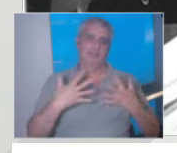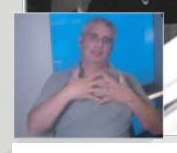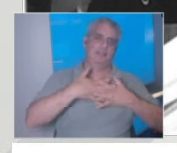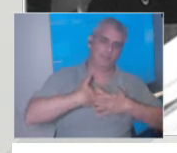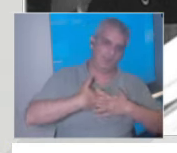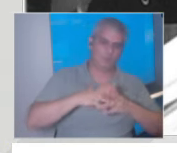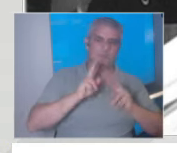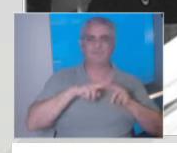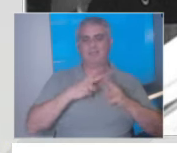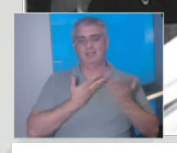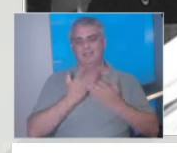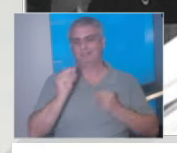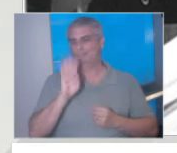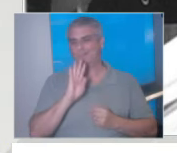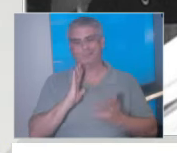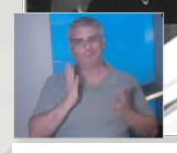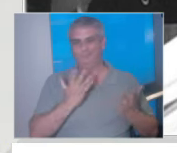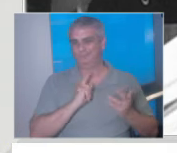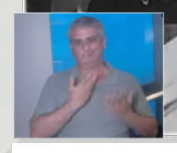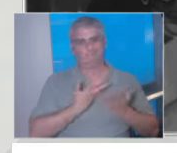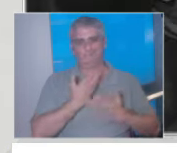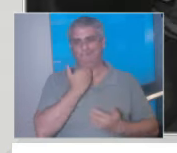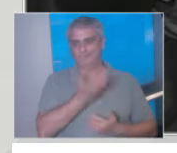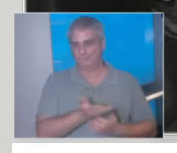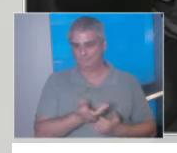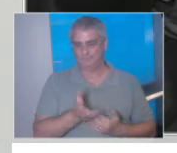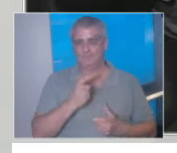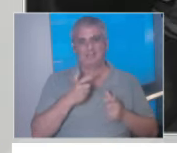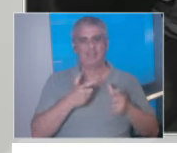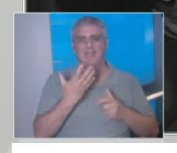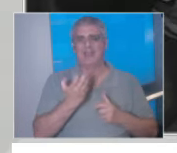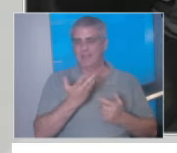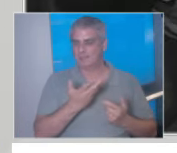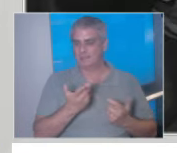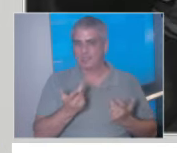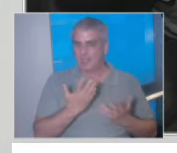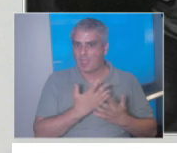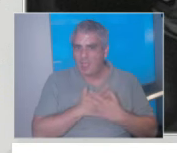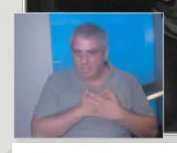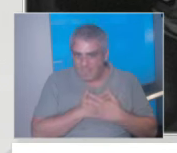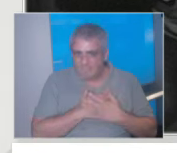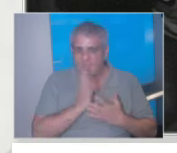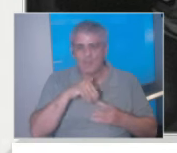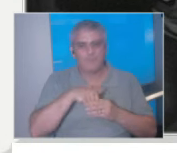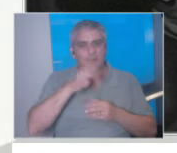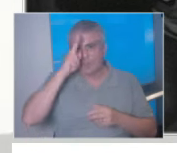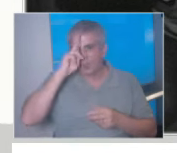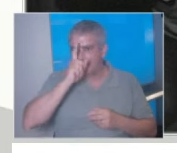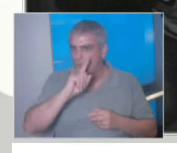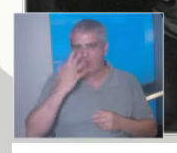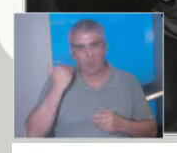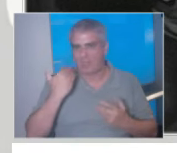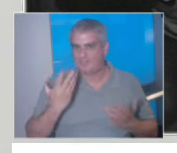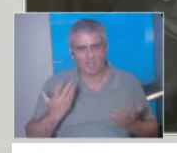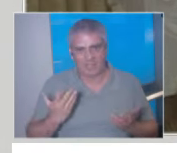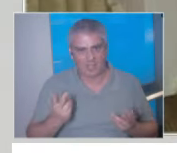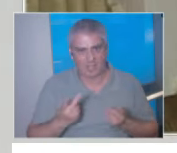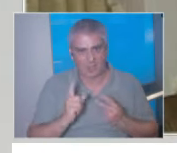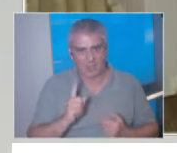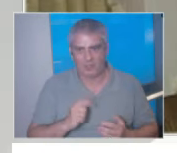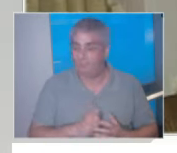קרע, היחסים עם נתניהו לא היה סיפור אהבה, סיפור הקלטת הלועטת. כאמור, אהבה גם בתוך הליכוד לא היה